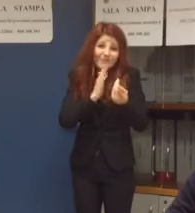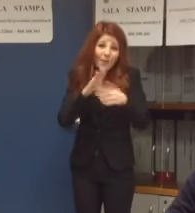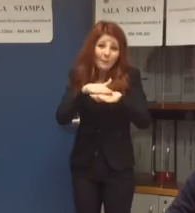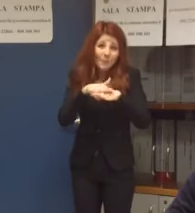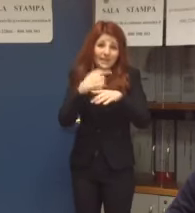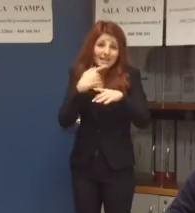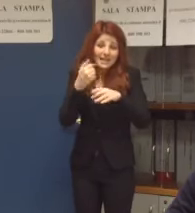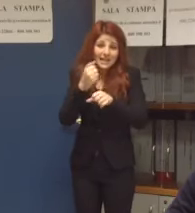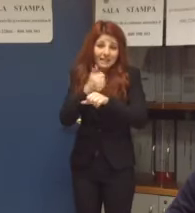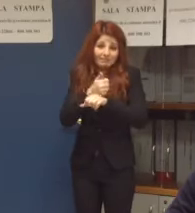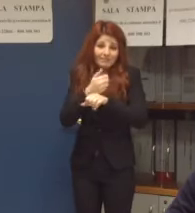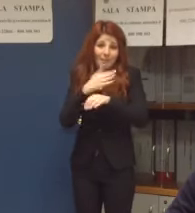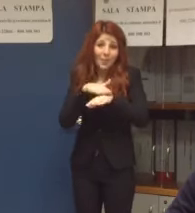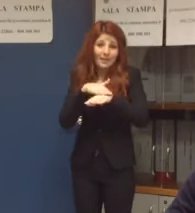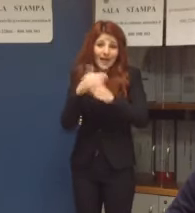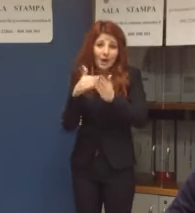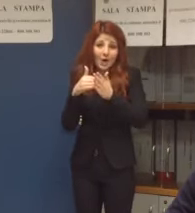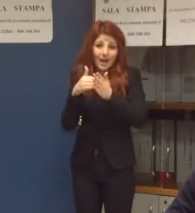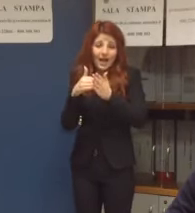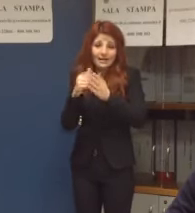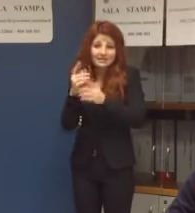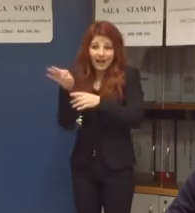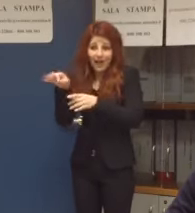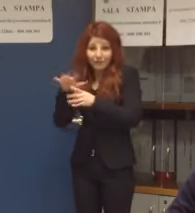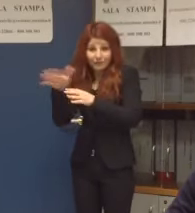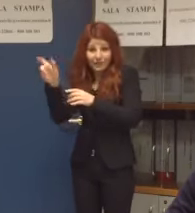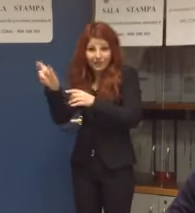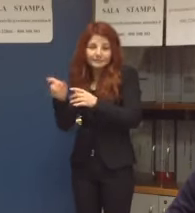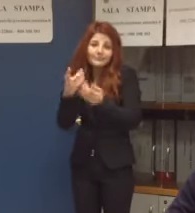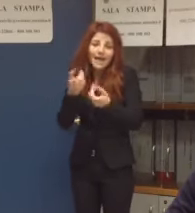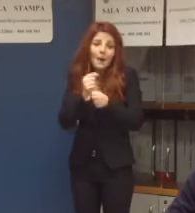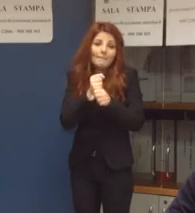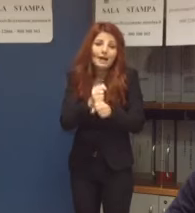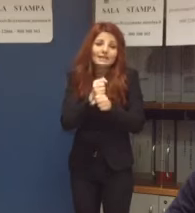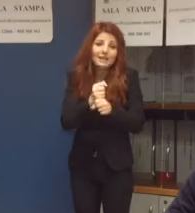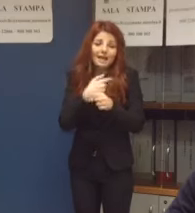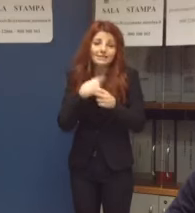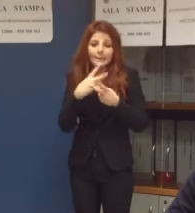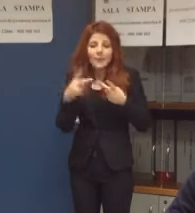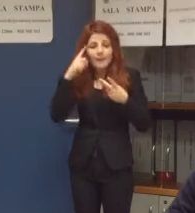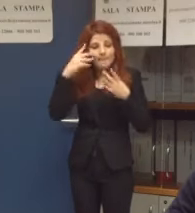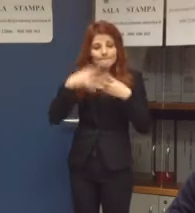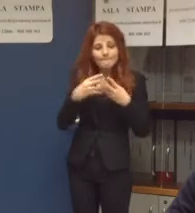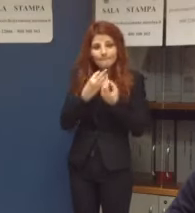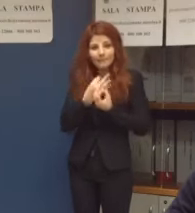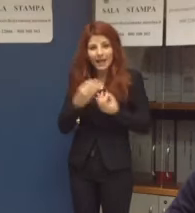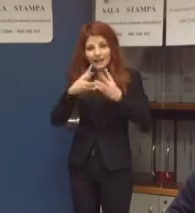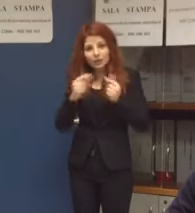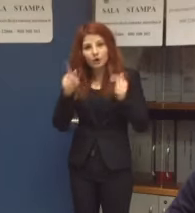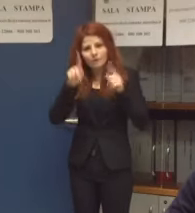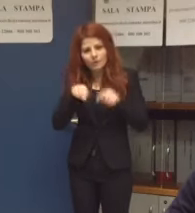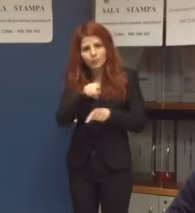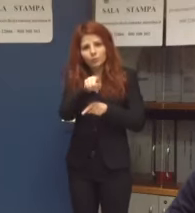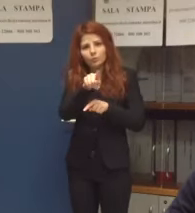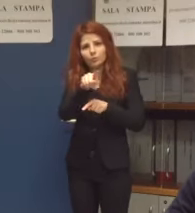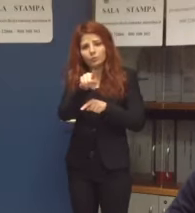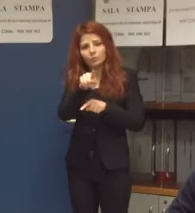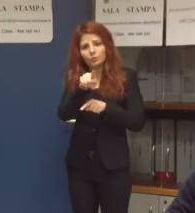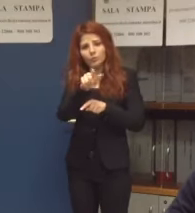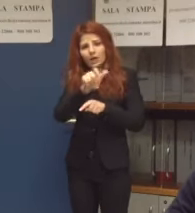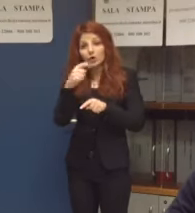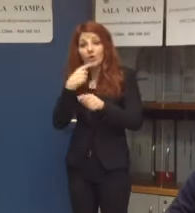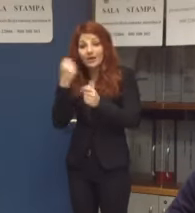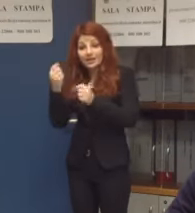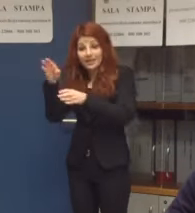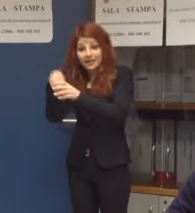e vedremo come risolvere tutte queste situazioni, e quindi vedremo anche come affrontarle tecnicamente anche con il vostro